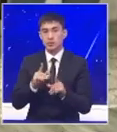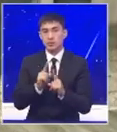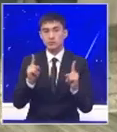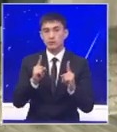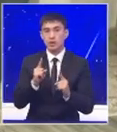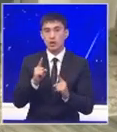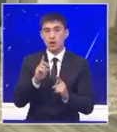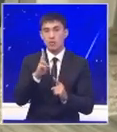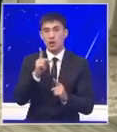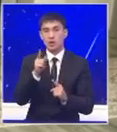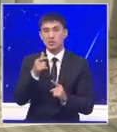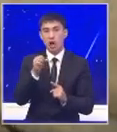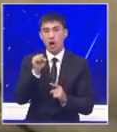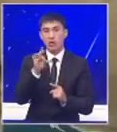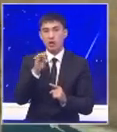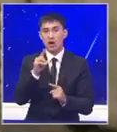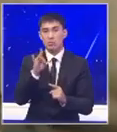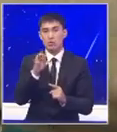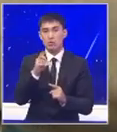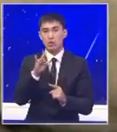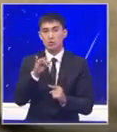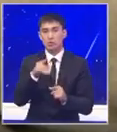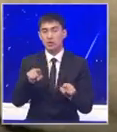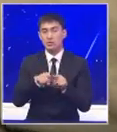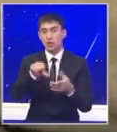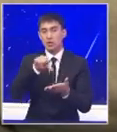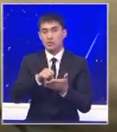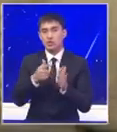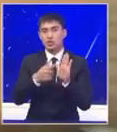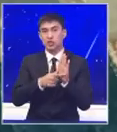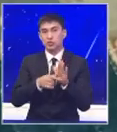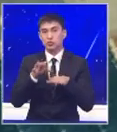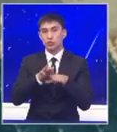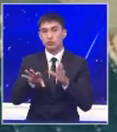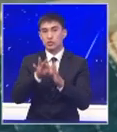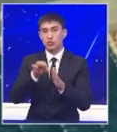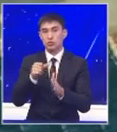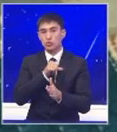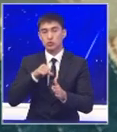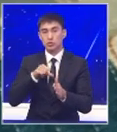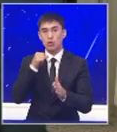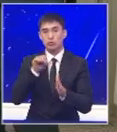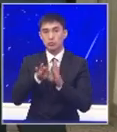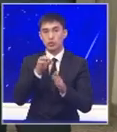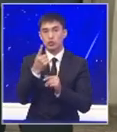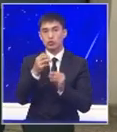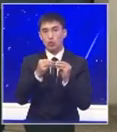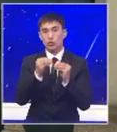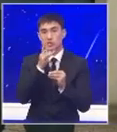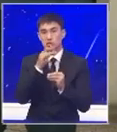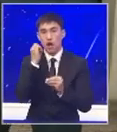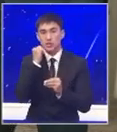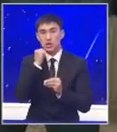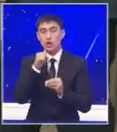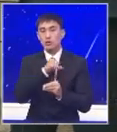жасаған Алтынхан Белдеубайқызы да қалыс қалмады. Ел тарихындағы 7-ші мәрте өтіп отырған сайлауда дауыс берді. 110 жастағы әже тек таңдау жасап